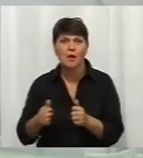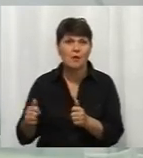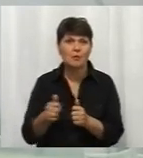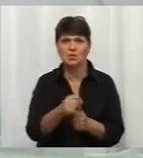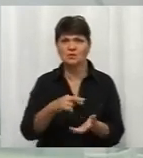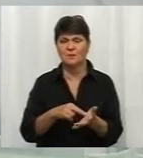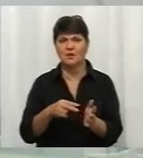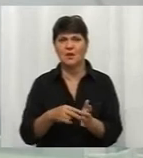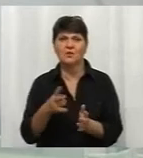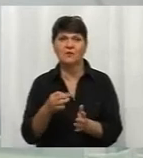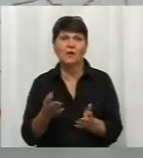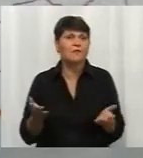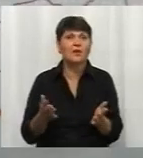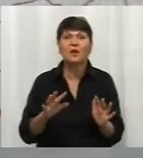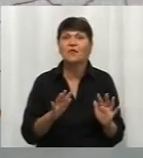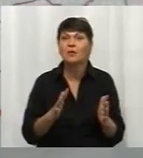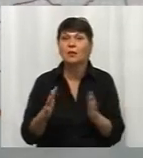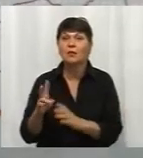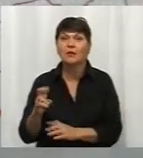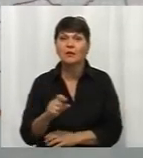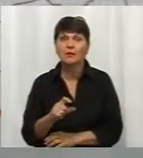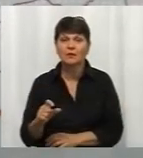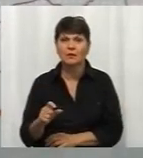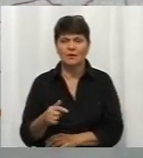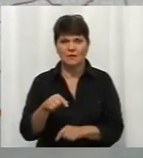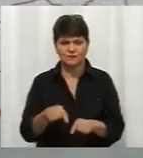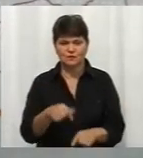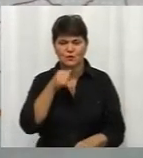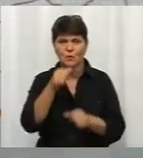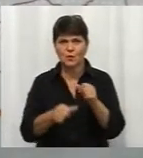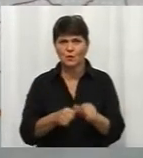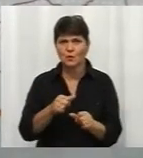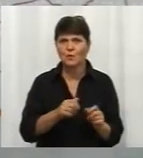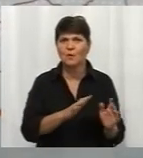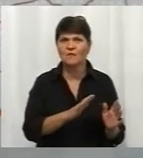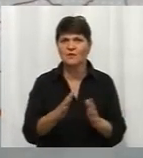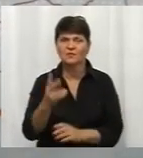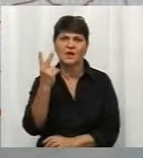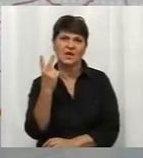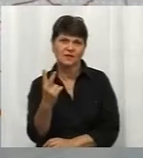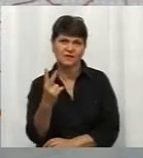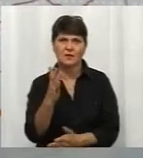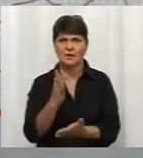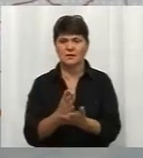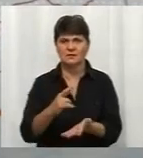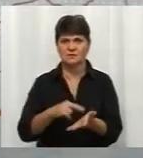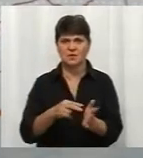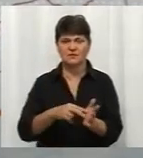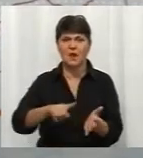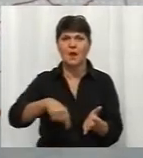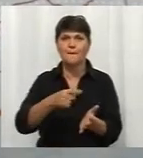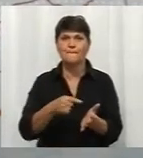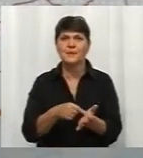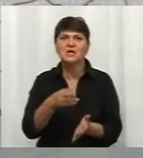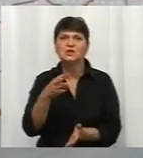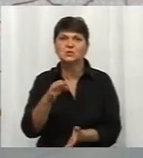то в яких випадках? У нас в цьому році відбувалося 2, і 2 являються плановими. У нас місто, можна сказати,